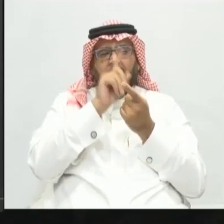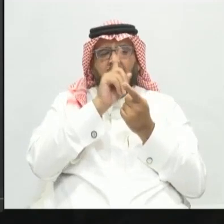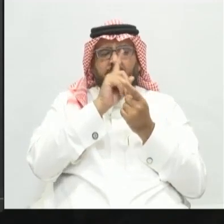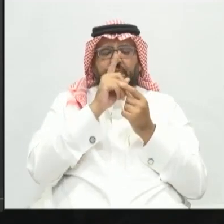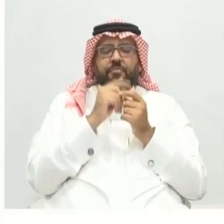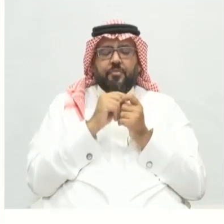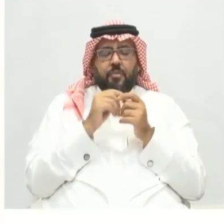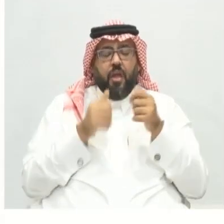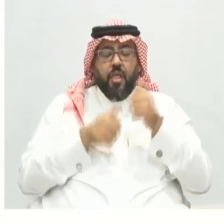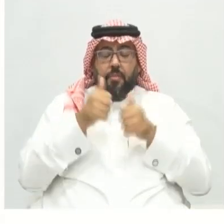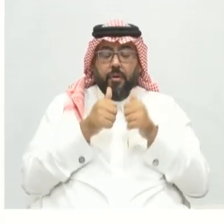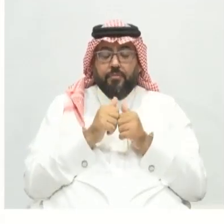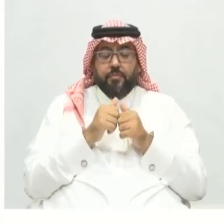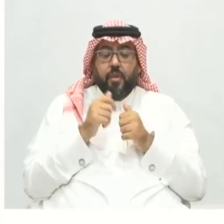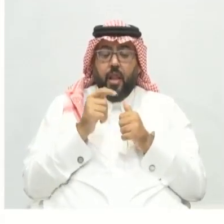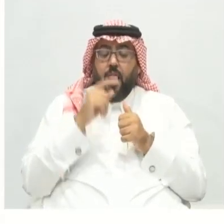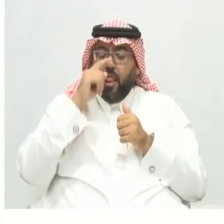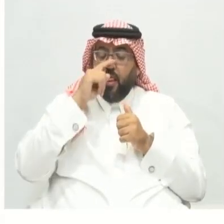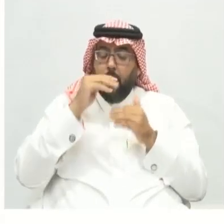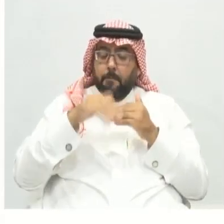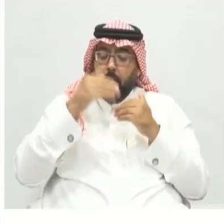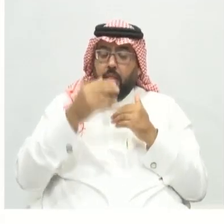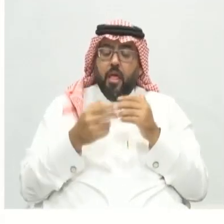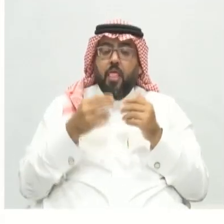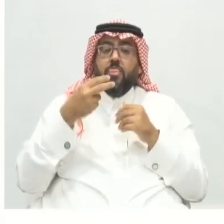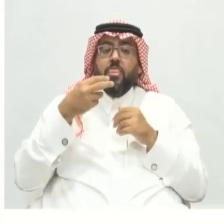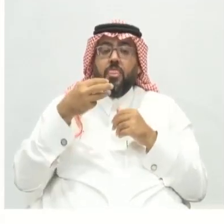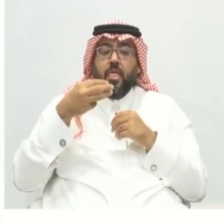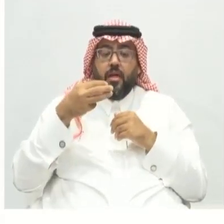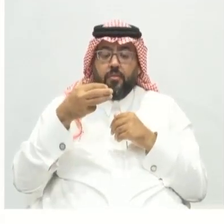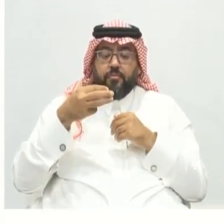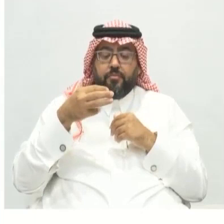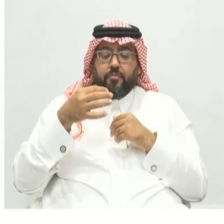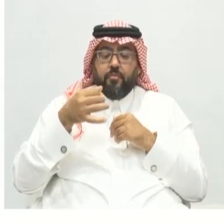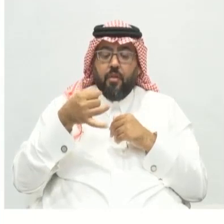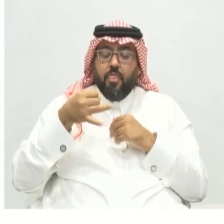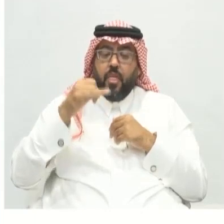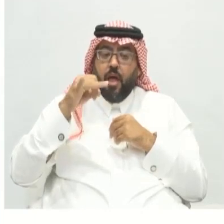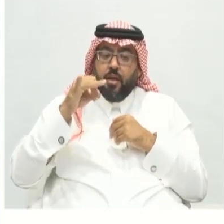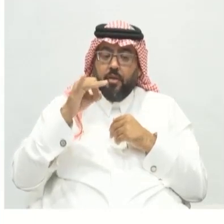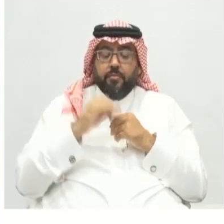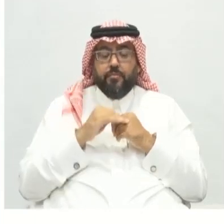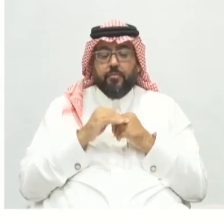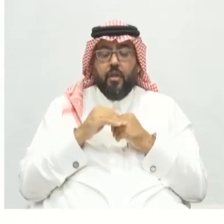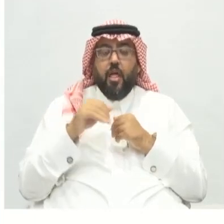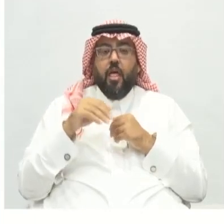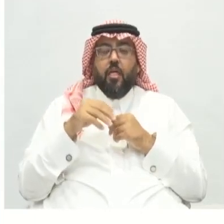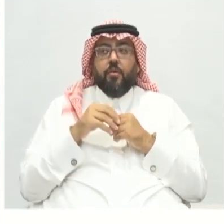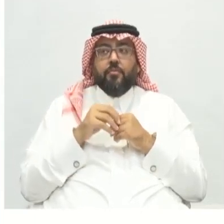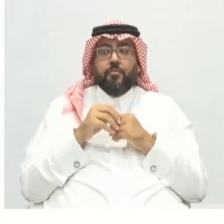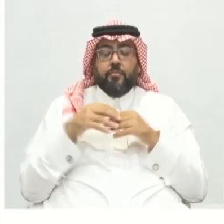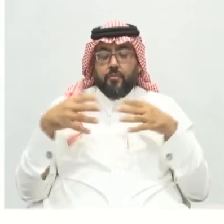يمكن الاختبار قبل الصف الثاني الثانوي تبدا اول محا من الصف الثاني لذا فان